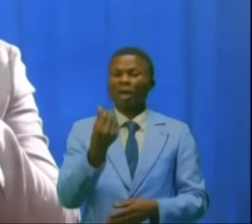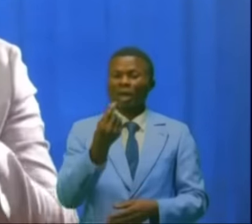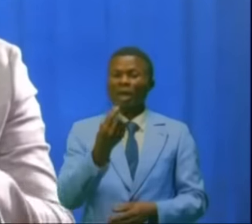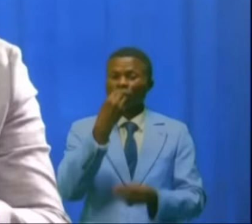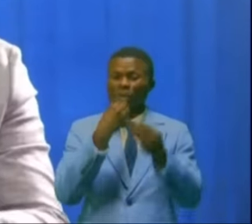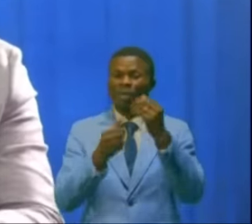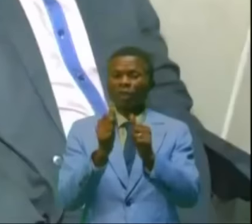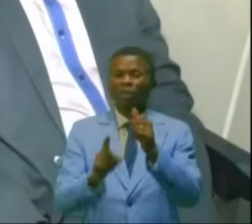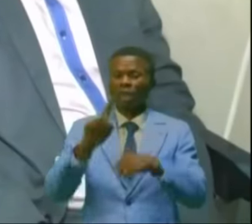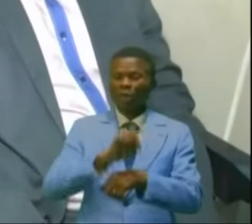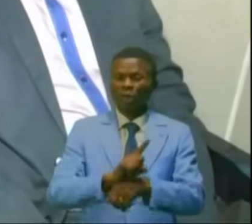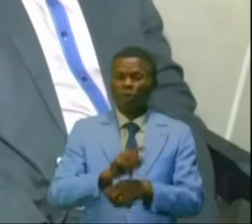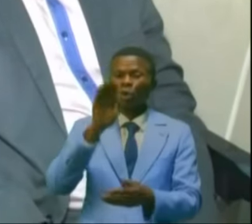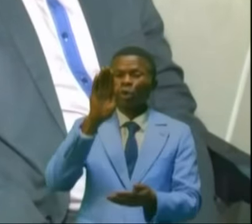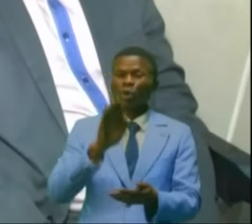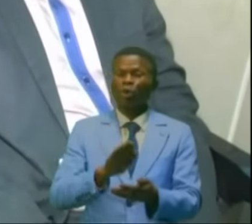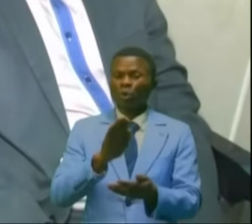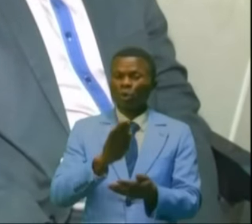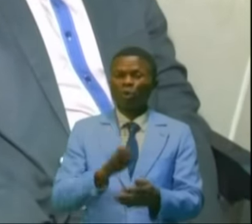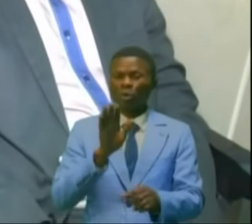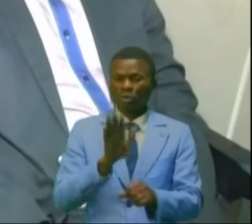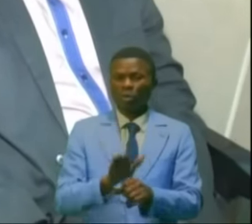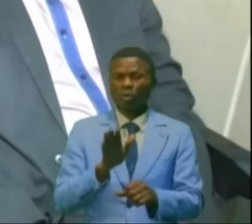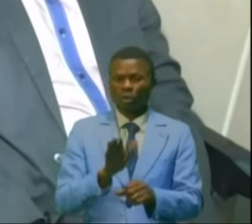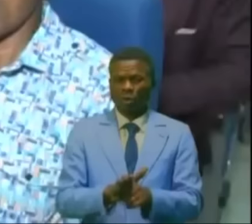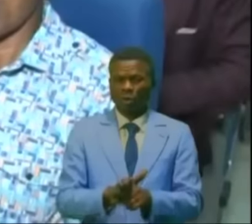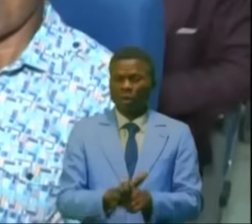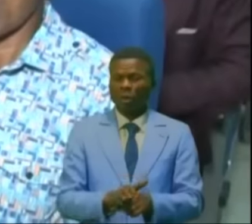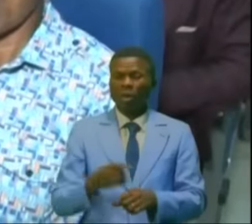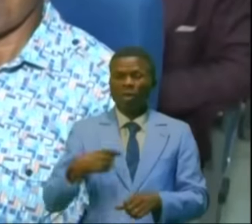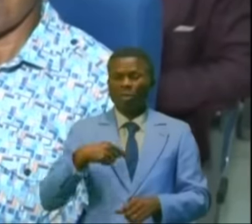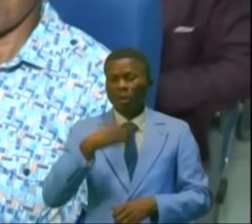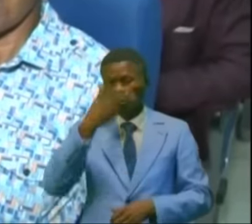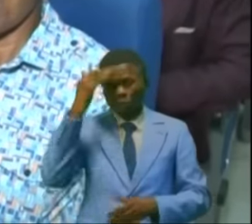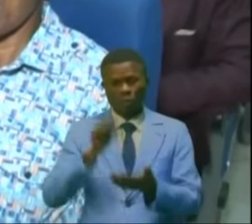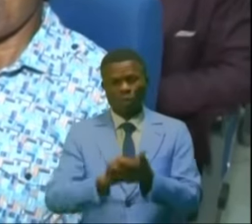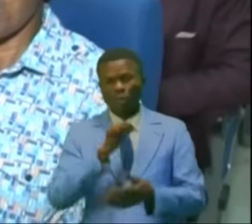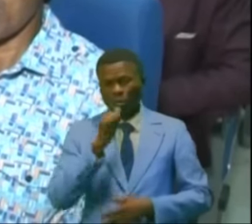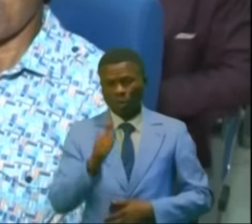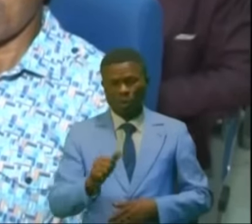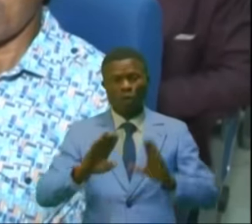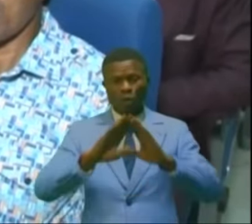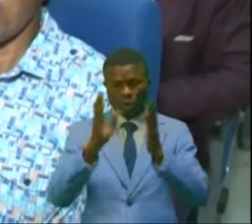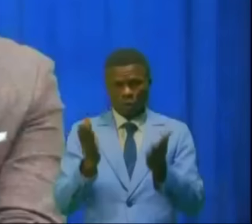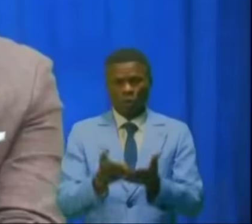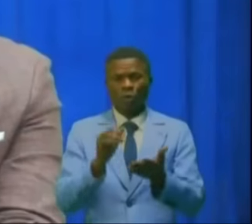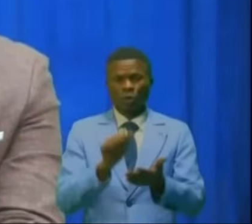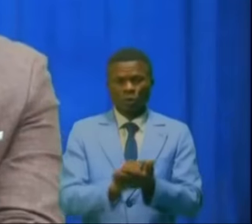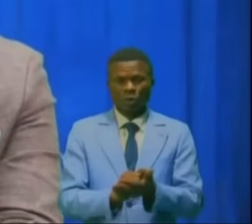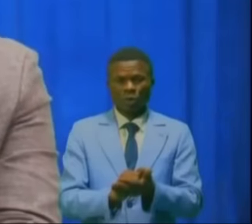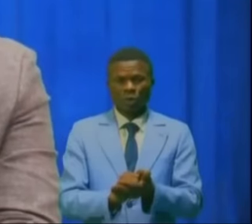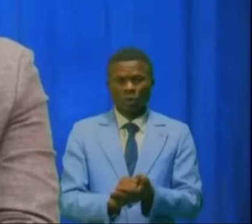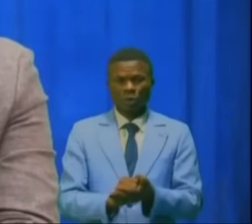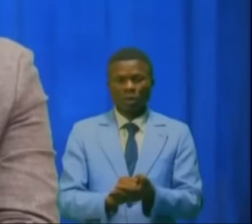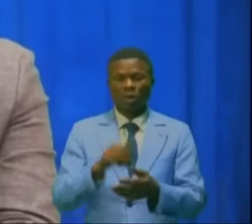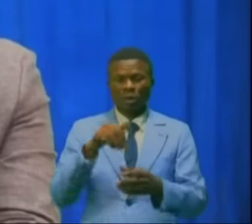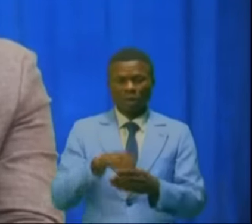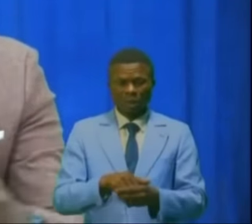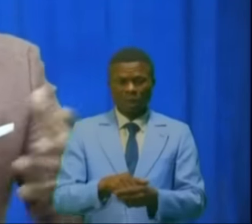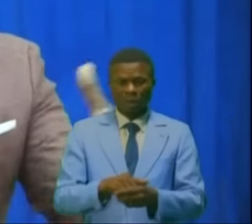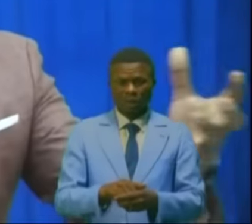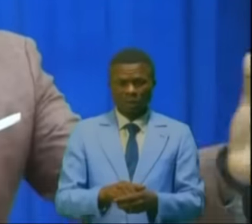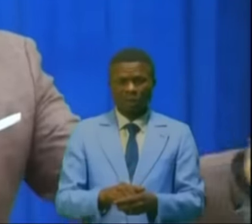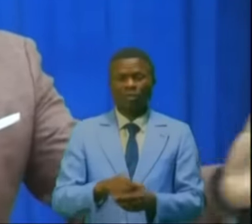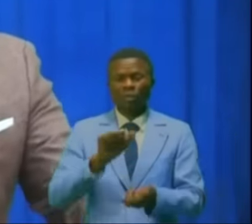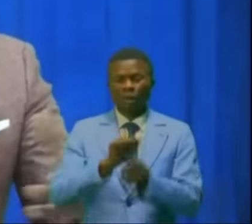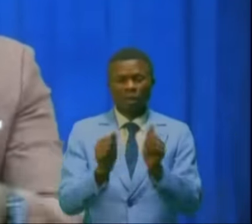dur, c'est connu et ça ne peut nous laisser indifférents. Tout cela dans une marmaille des